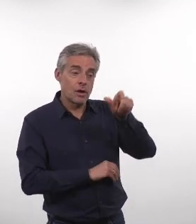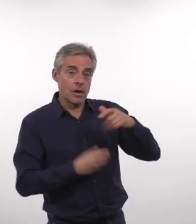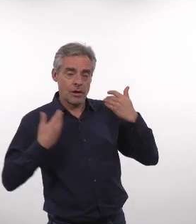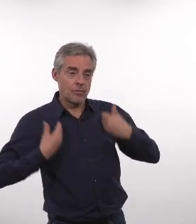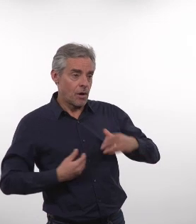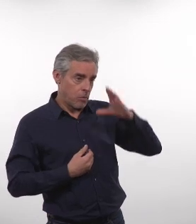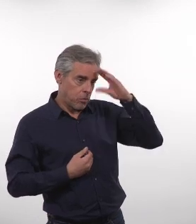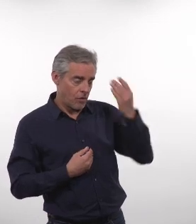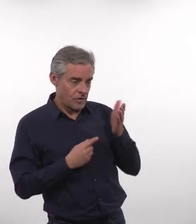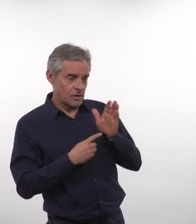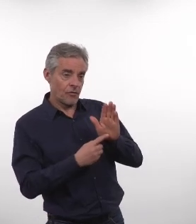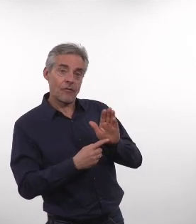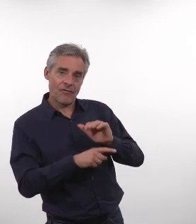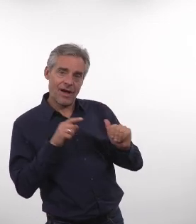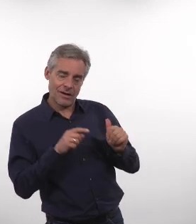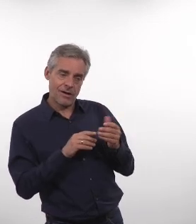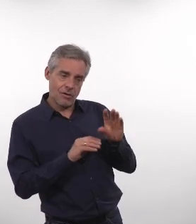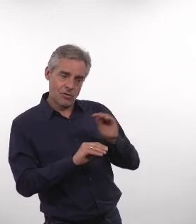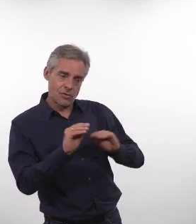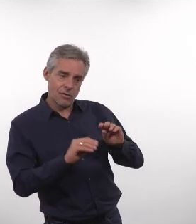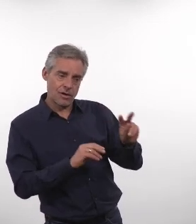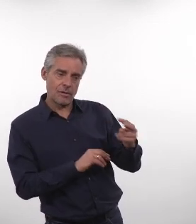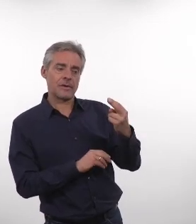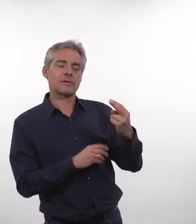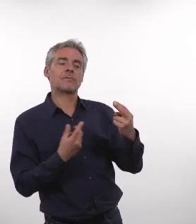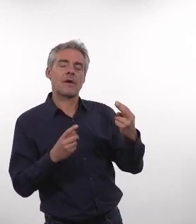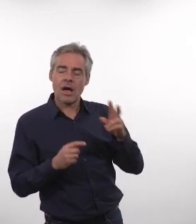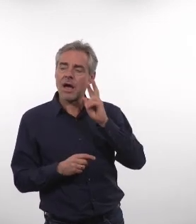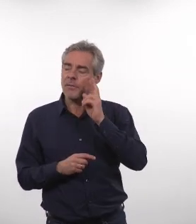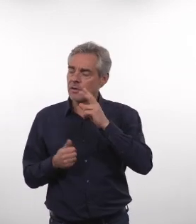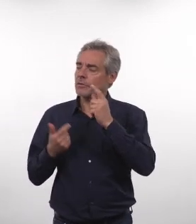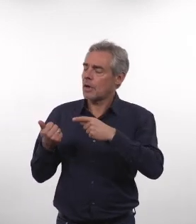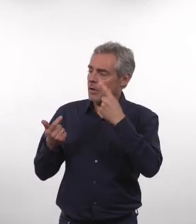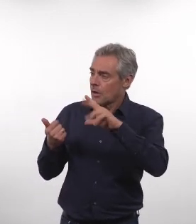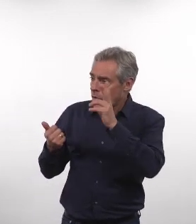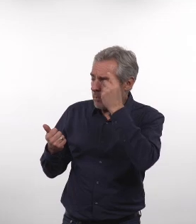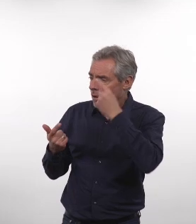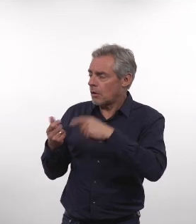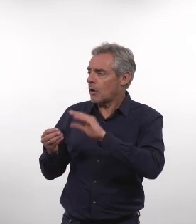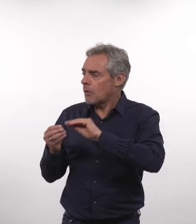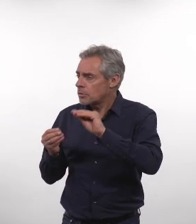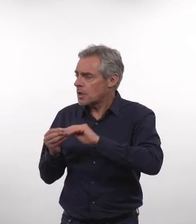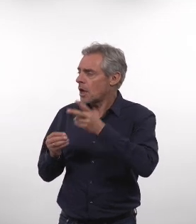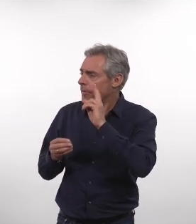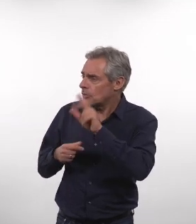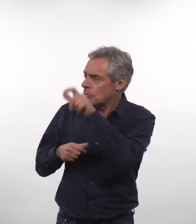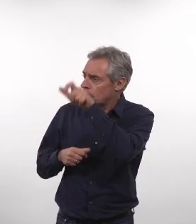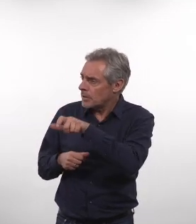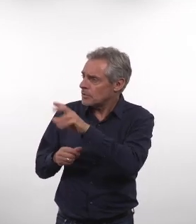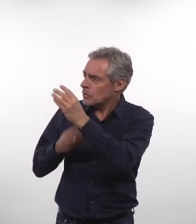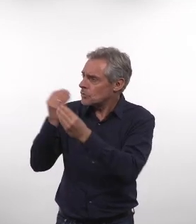qui vont réaliser le soin et qui vont faire certaines démarches. Donc, comme là, vous voyez sur les